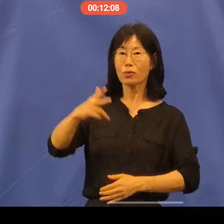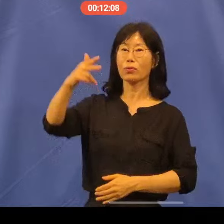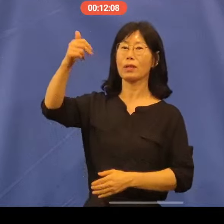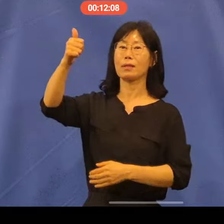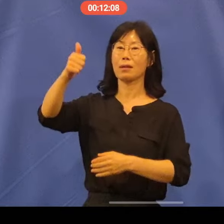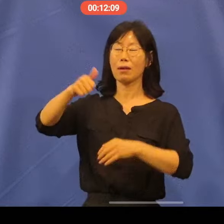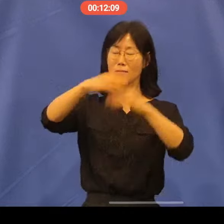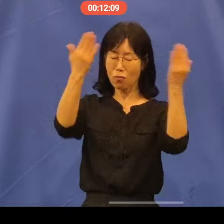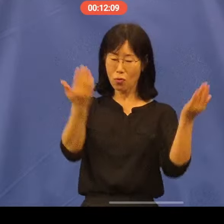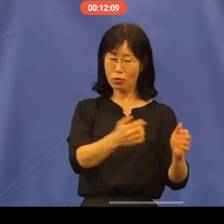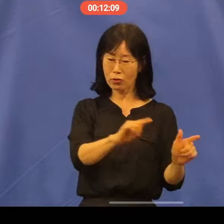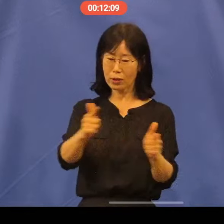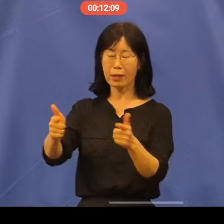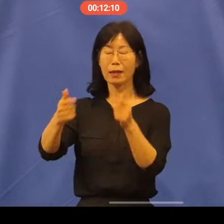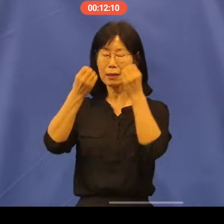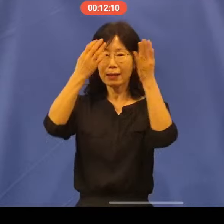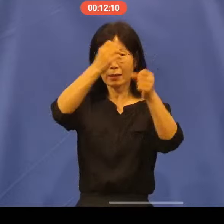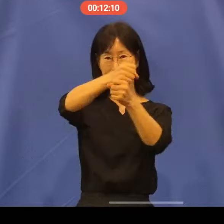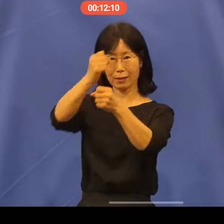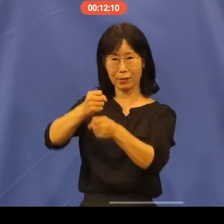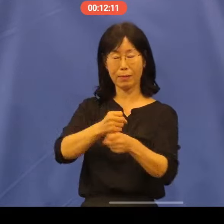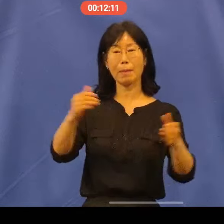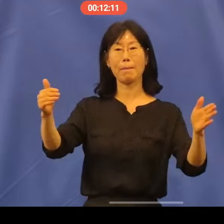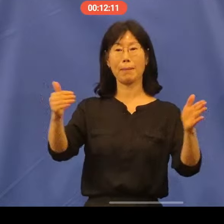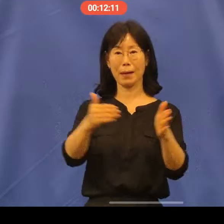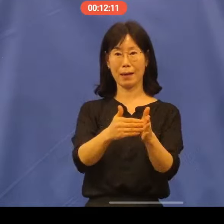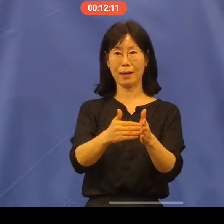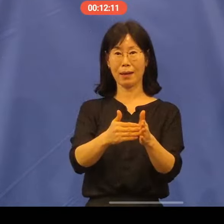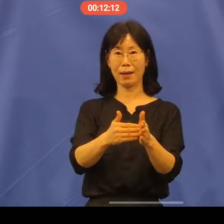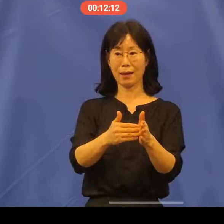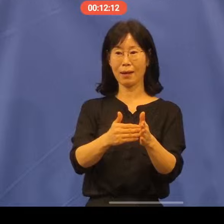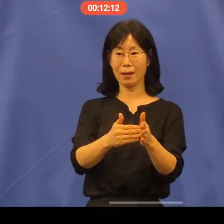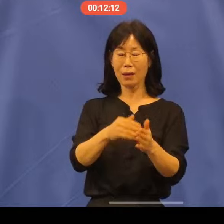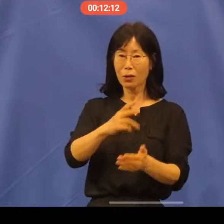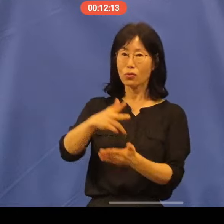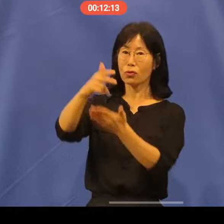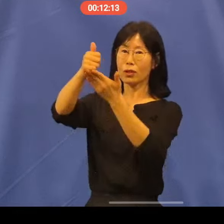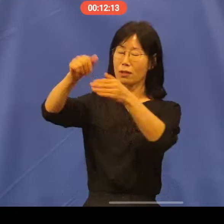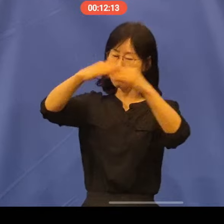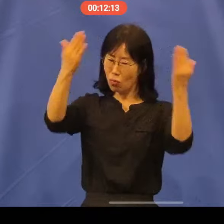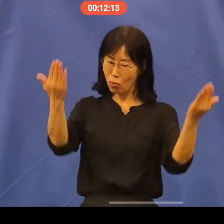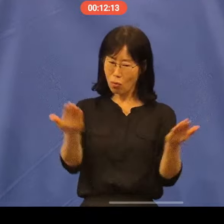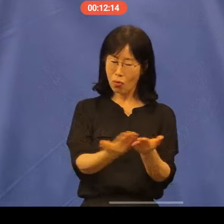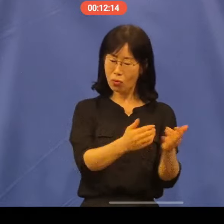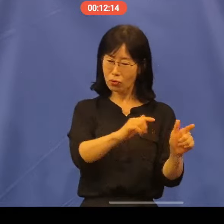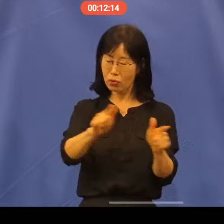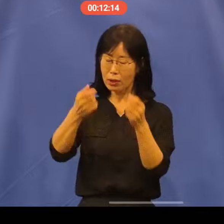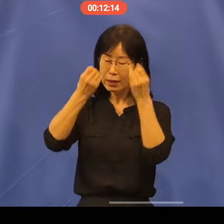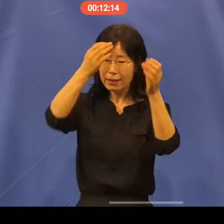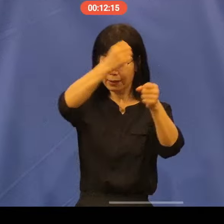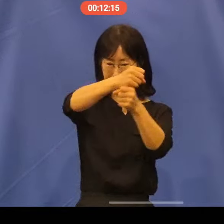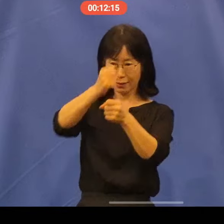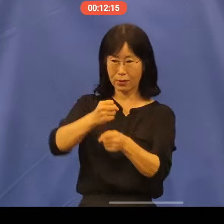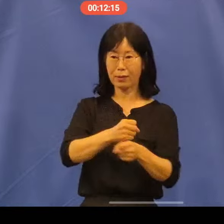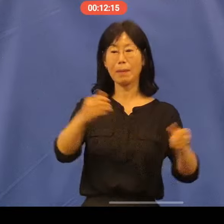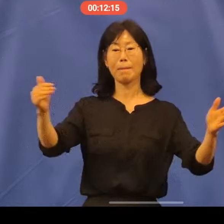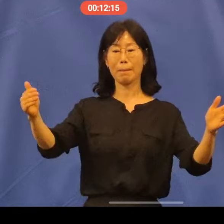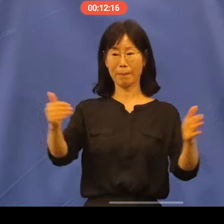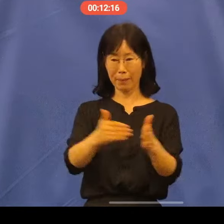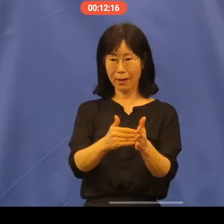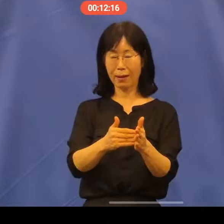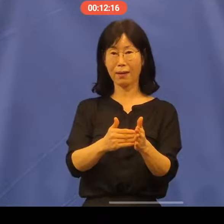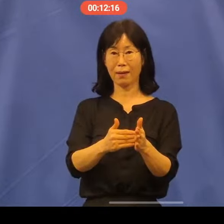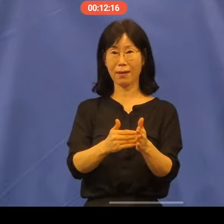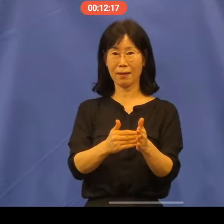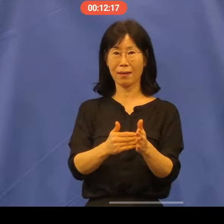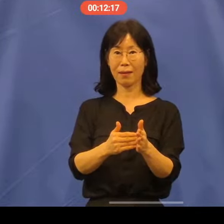주께서 만물을 지으신지라. 그죠? 창세기 1장 1절이에요. 주께서 만물을 지으셨다는 거, 창조주라는 거. 그리고